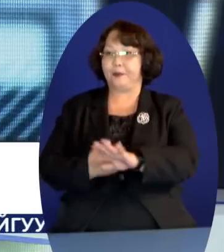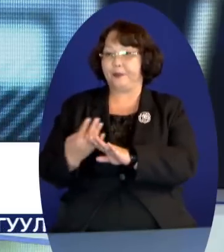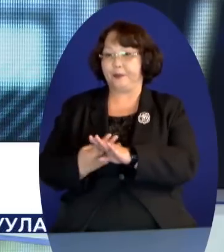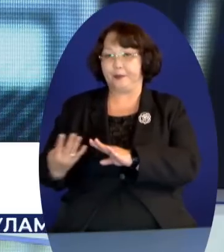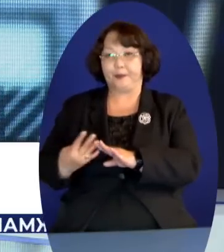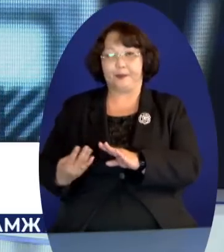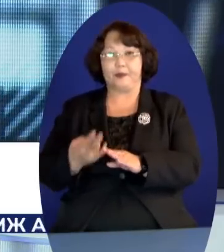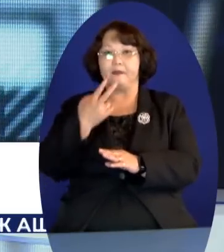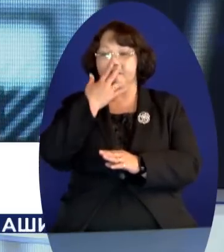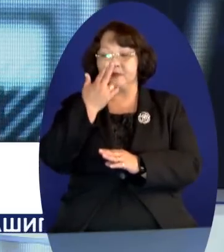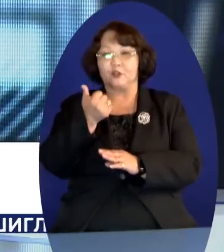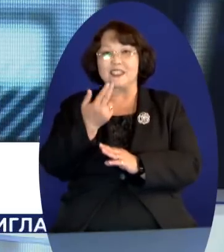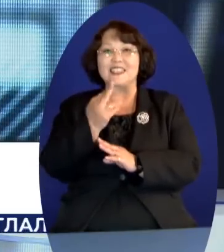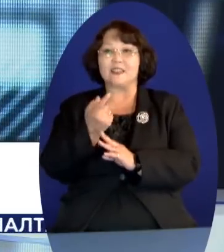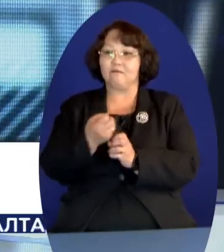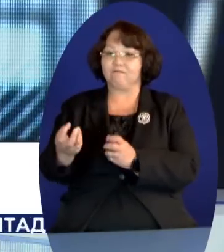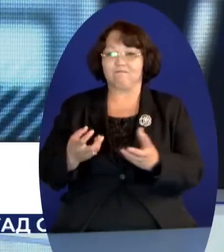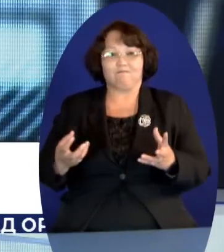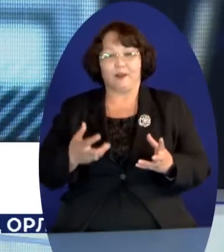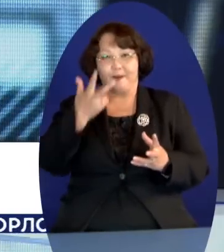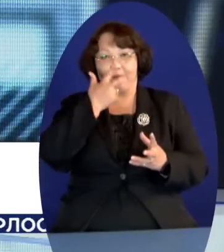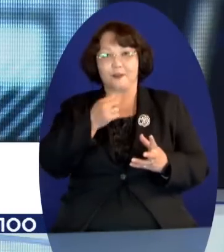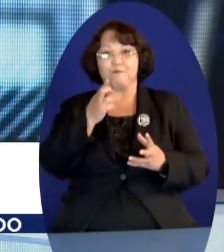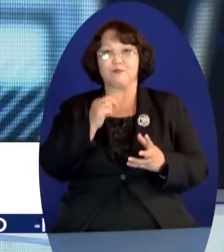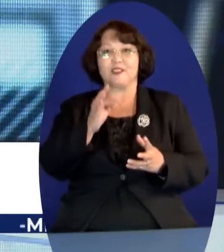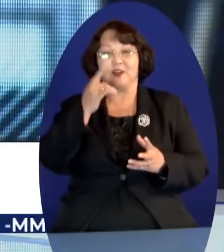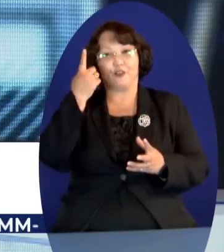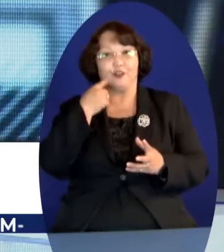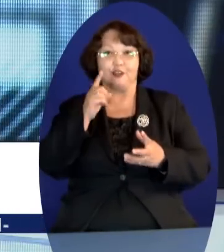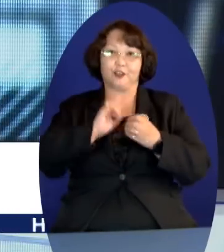цэцгээр бичвэрүүд хийсэн байна. Нийтдээ 4 төрлийн 1000 гаруй гоёл